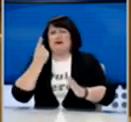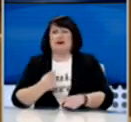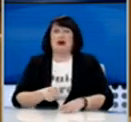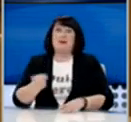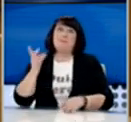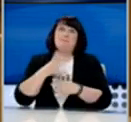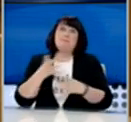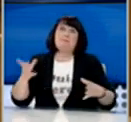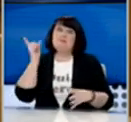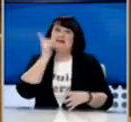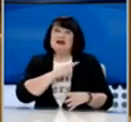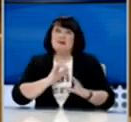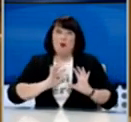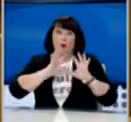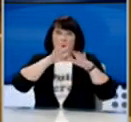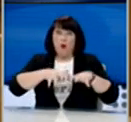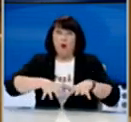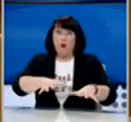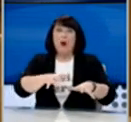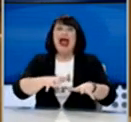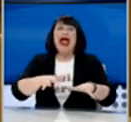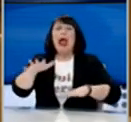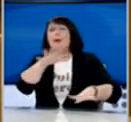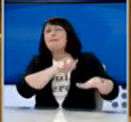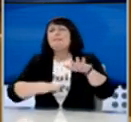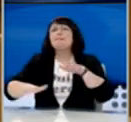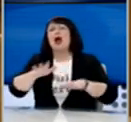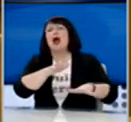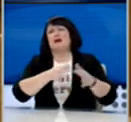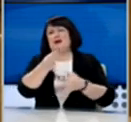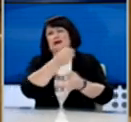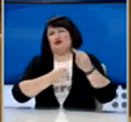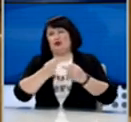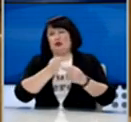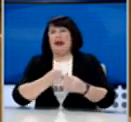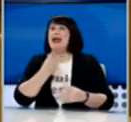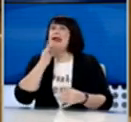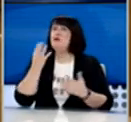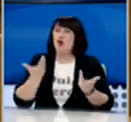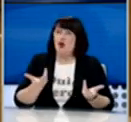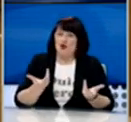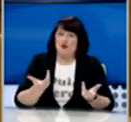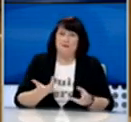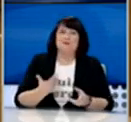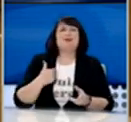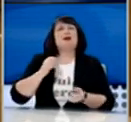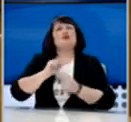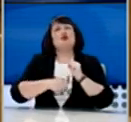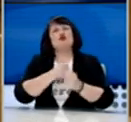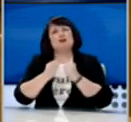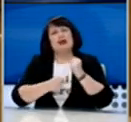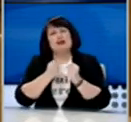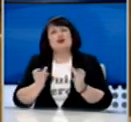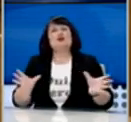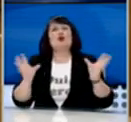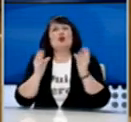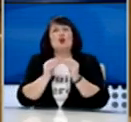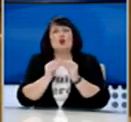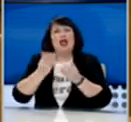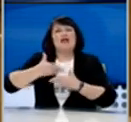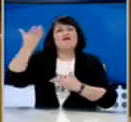να τη χαρακτηρίζαμε όχι πλημμύρα αλλά απάτη του αιώνα ακούστε γιατί αν επιχειρήσουμε και πάλι μία ανασκόπηση στον